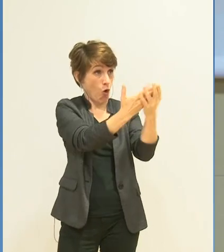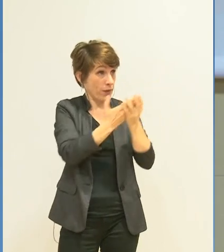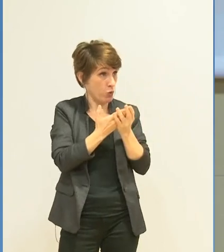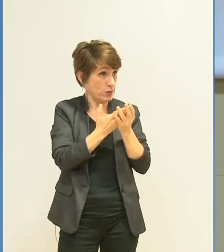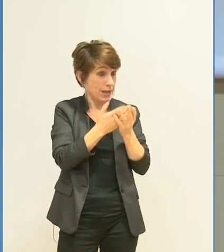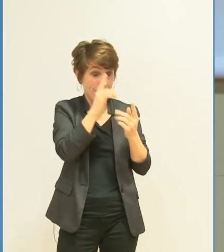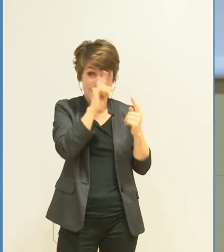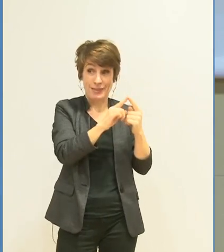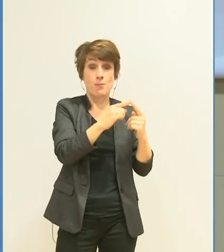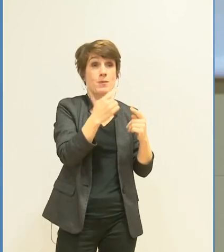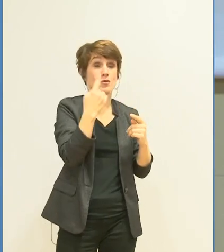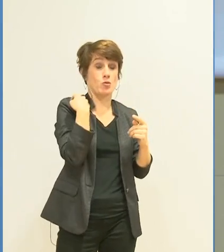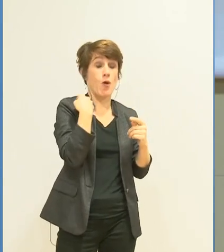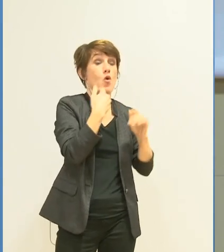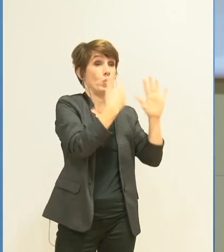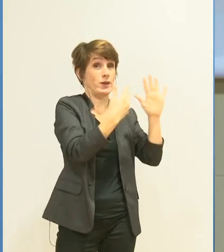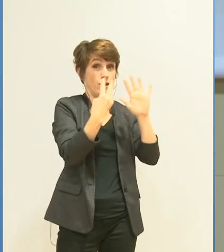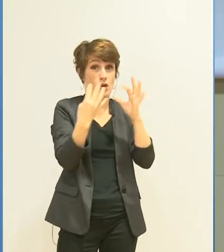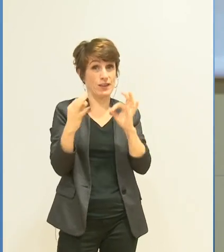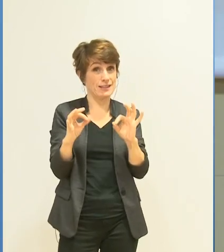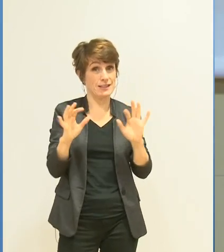délibérations 8 9 10